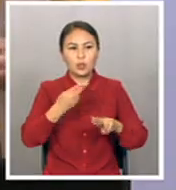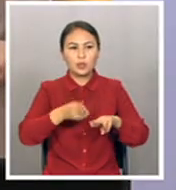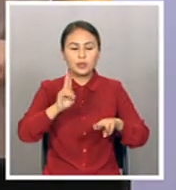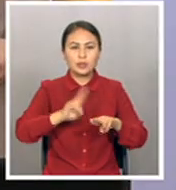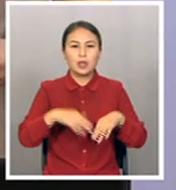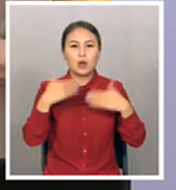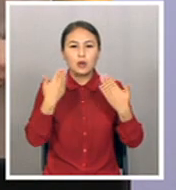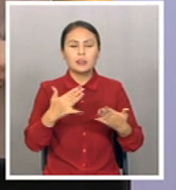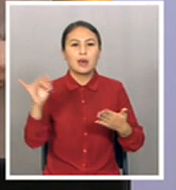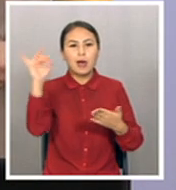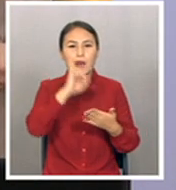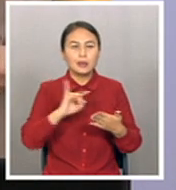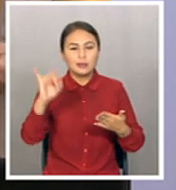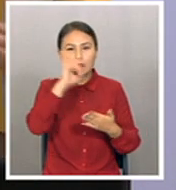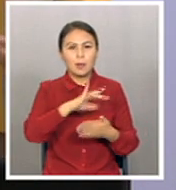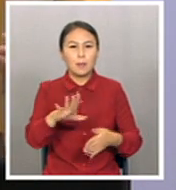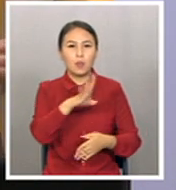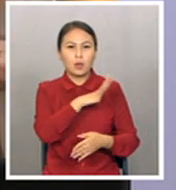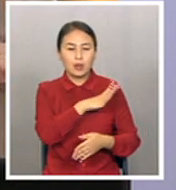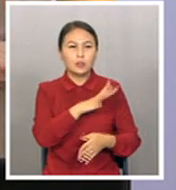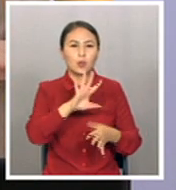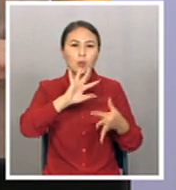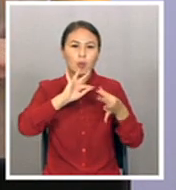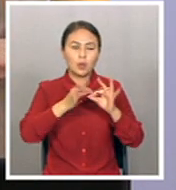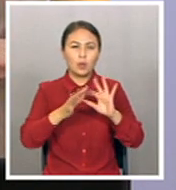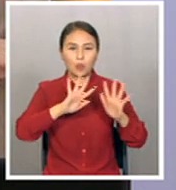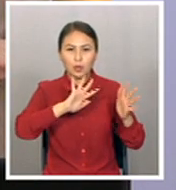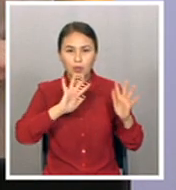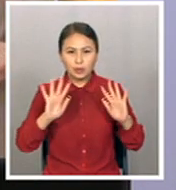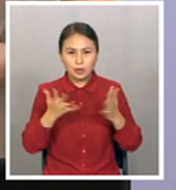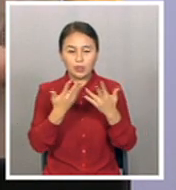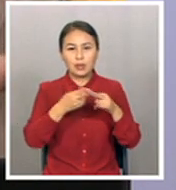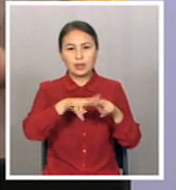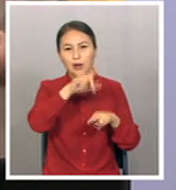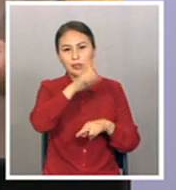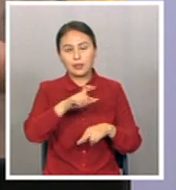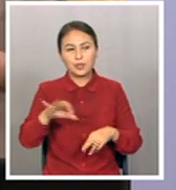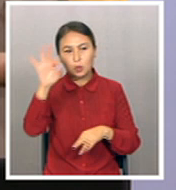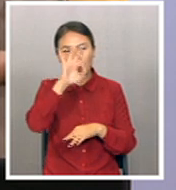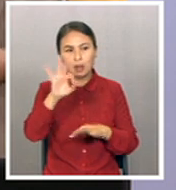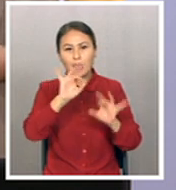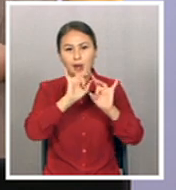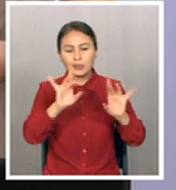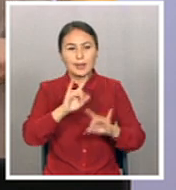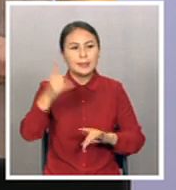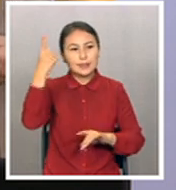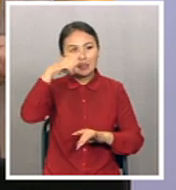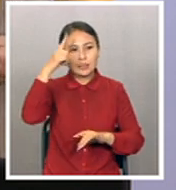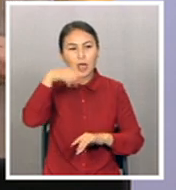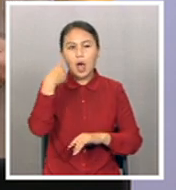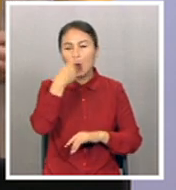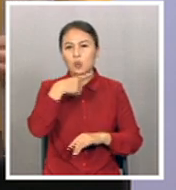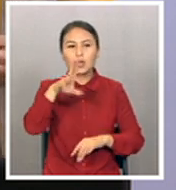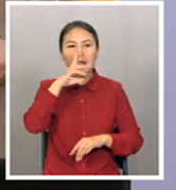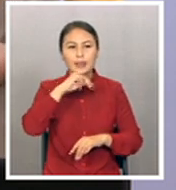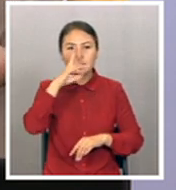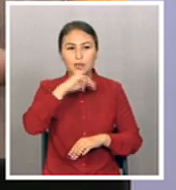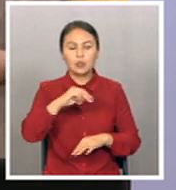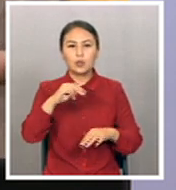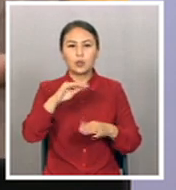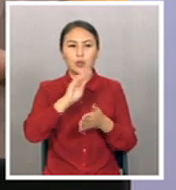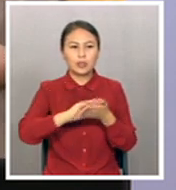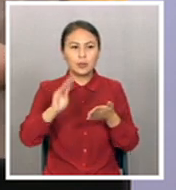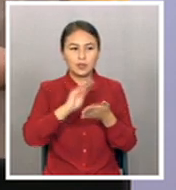аңызда тарихта болған оқиғалар адамдар туралы айтылады. Ал ертегі ауызша айтылатын көркемдік